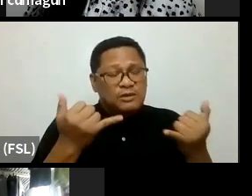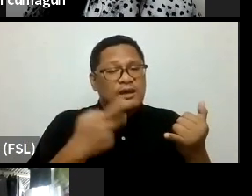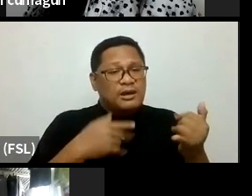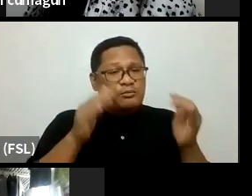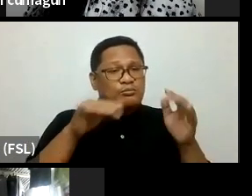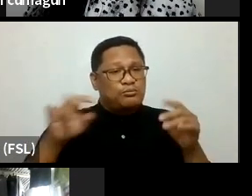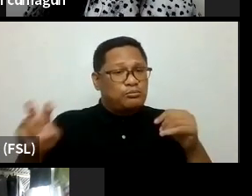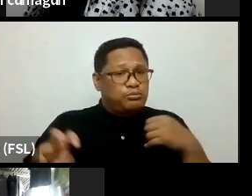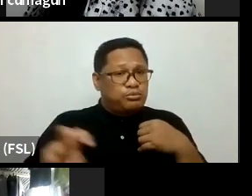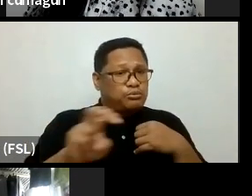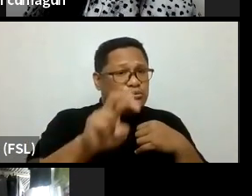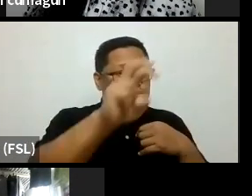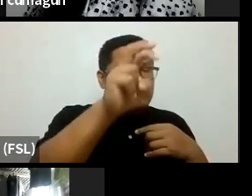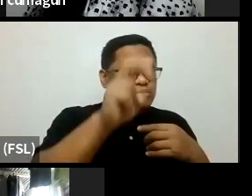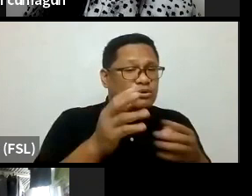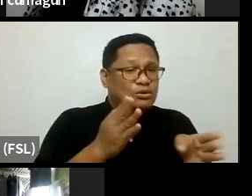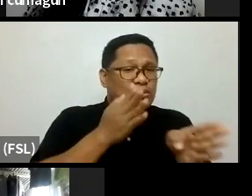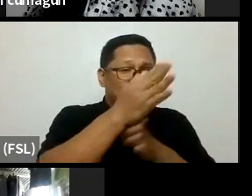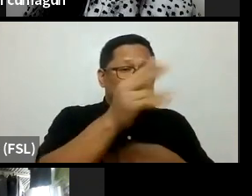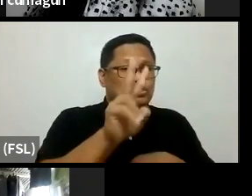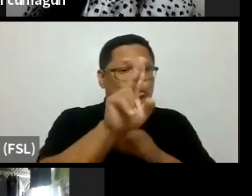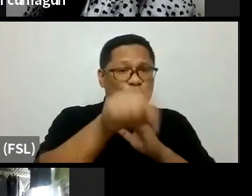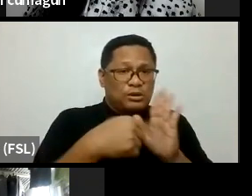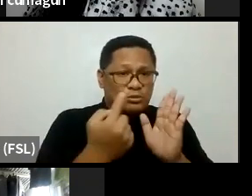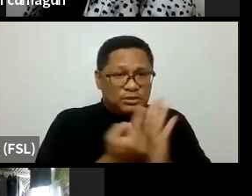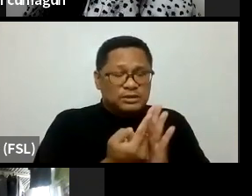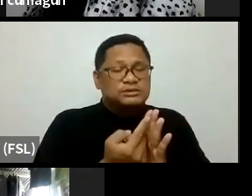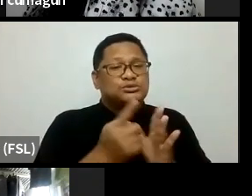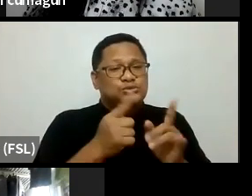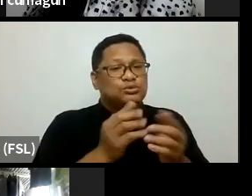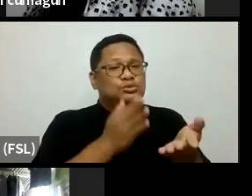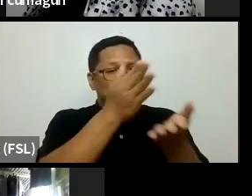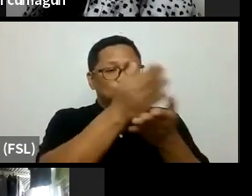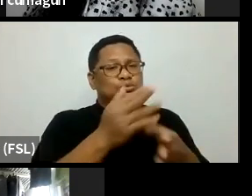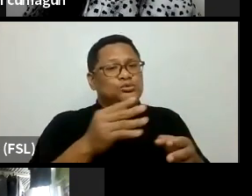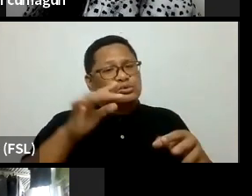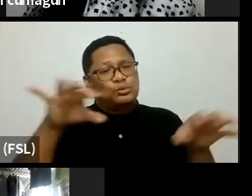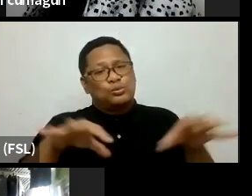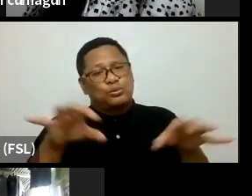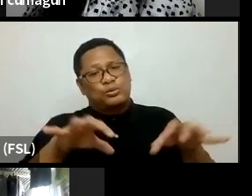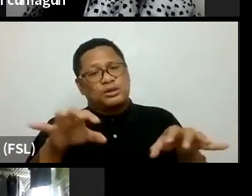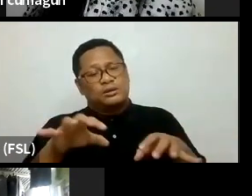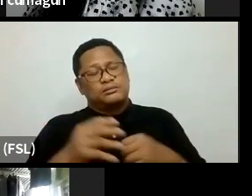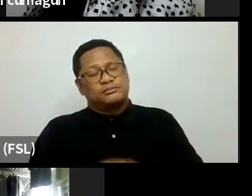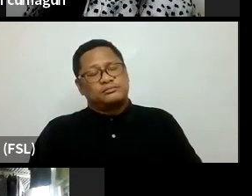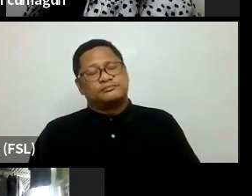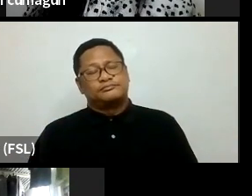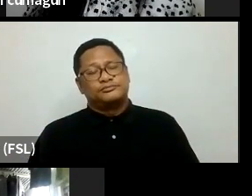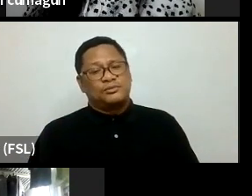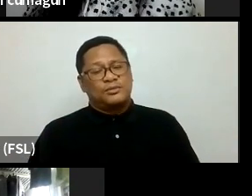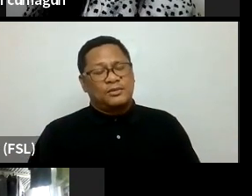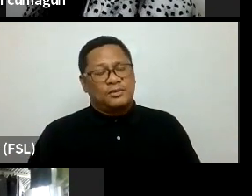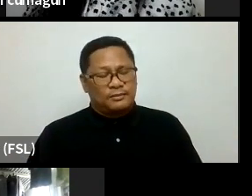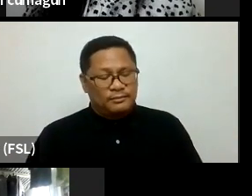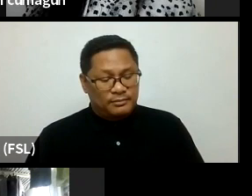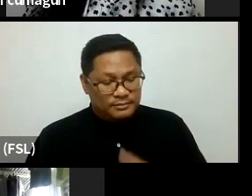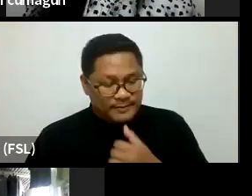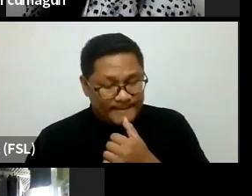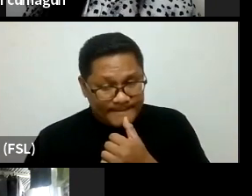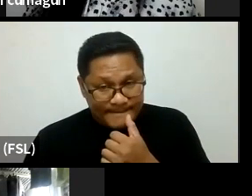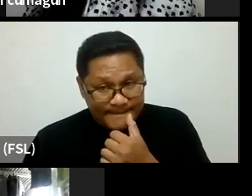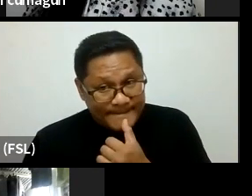travel nun, ano, minsan dalawang oras. Kaya, minsan may hirap. Correct. Pero pagsabay.